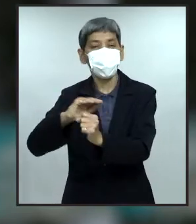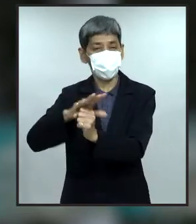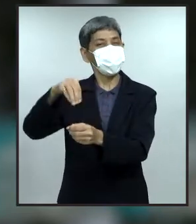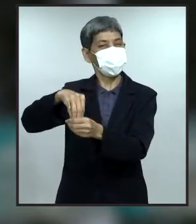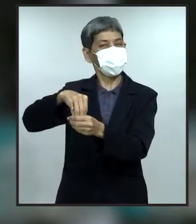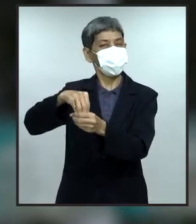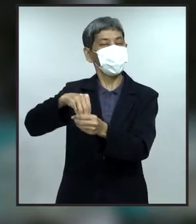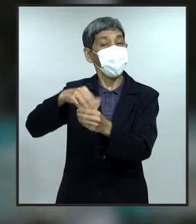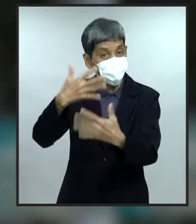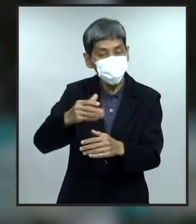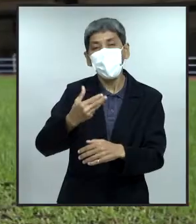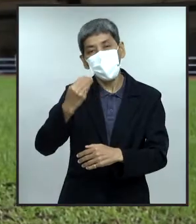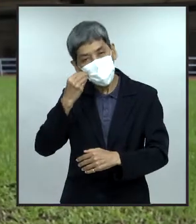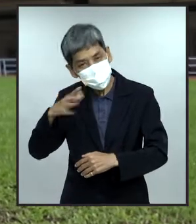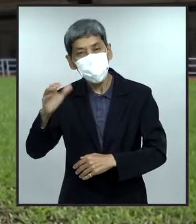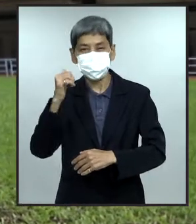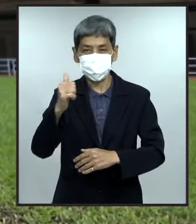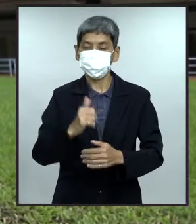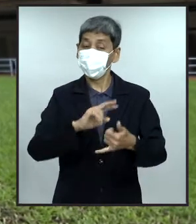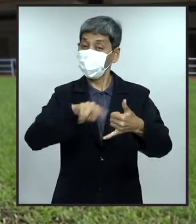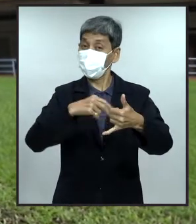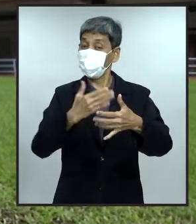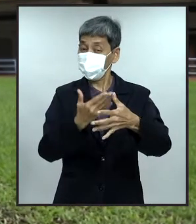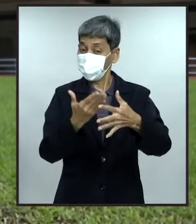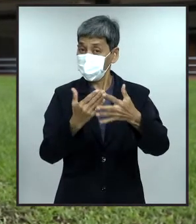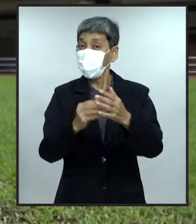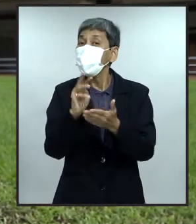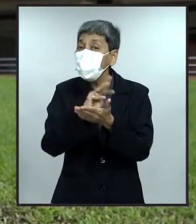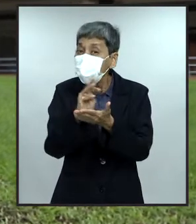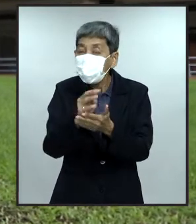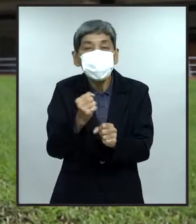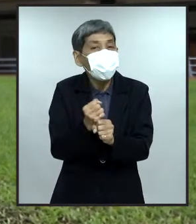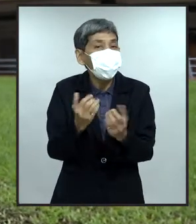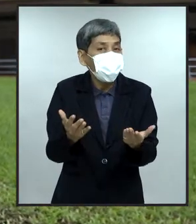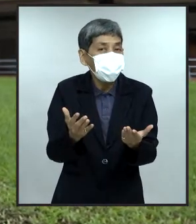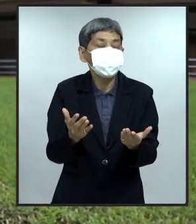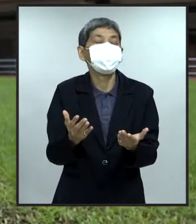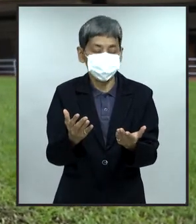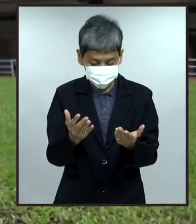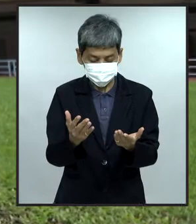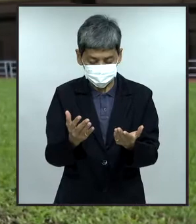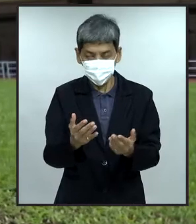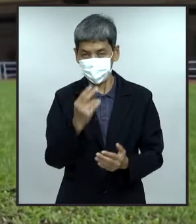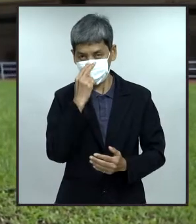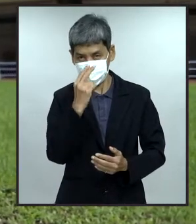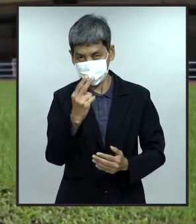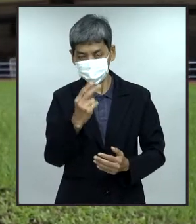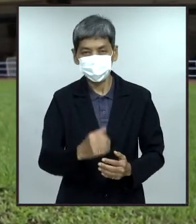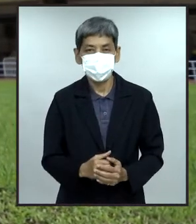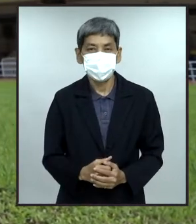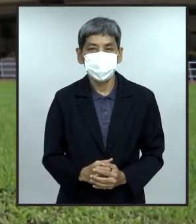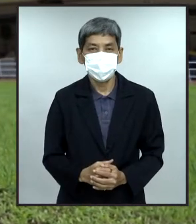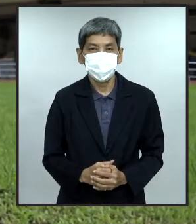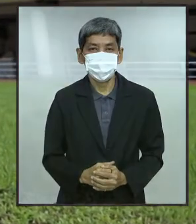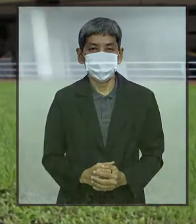ากอาการโควิดแล้วก็ถึงจะส่งตัวกลับบ้านในขั้นตอนการรักษานะครับรวมไปถึงตัวมูลนิธิทำอะไรกันบ้างเดี๋ยวผมจะพาคุณผู้ชมไปชมในราย